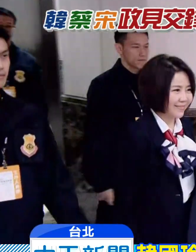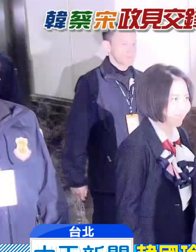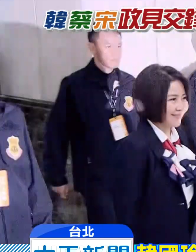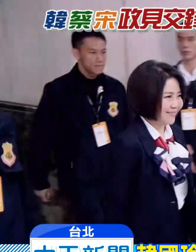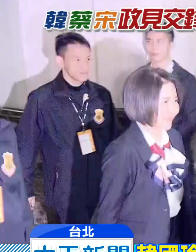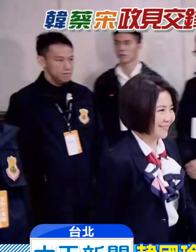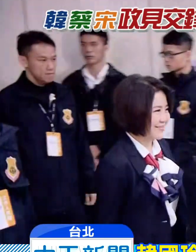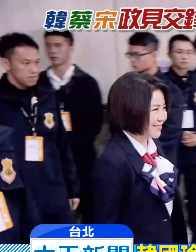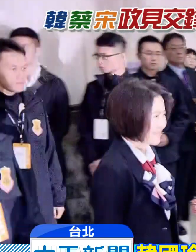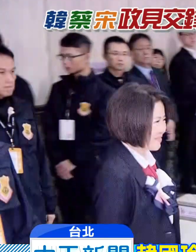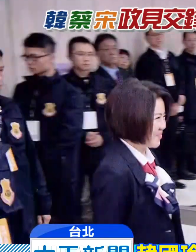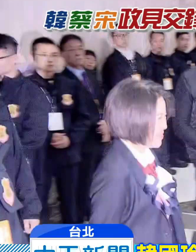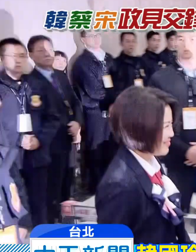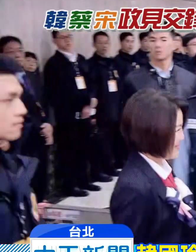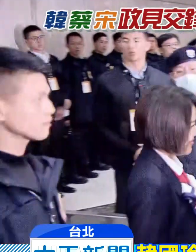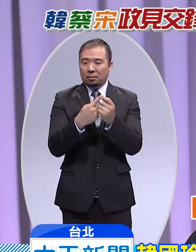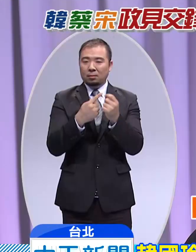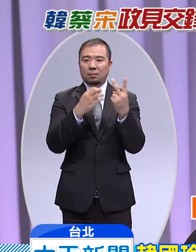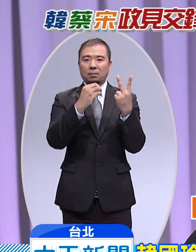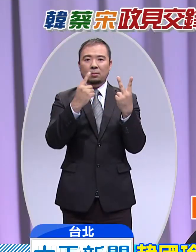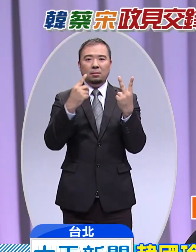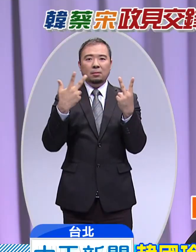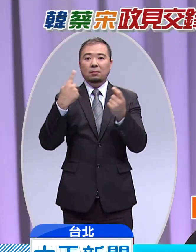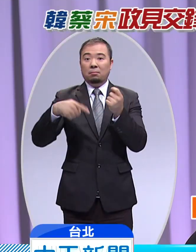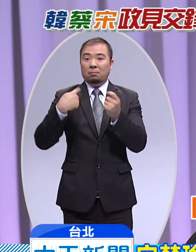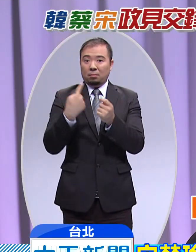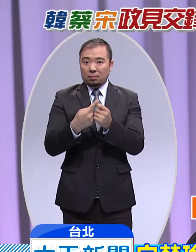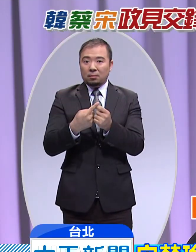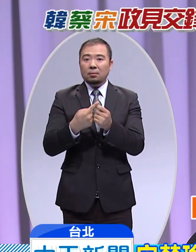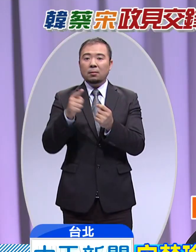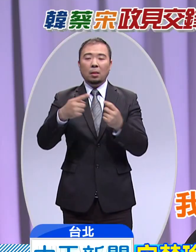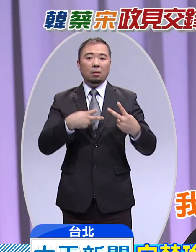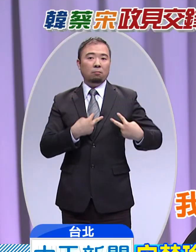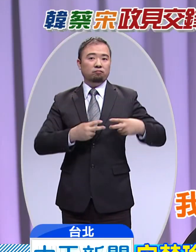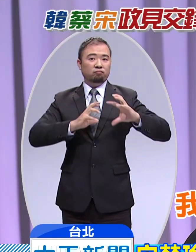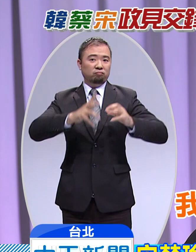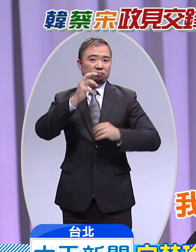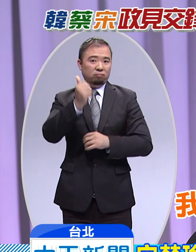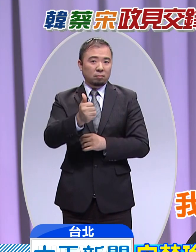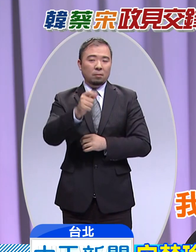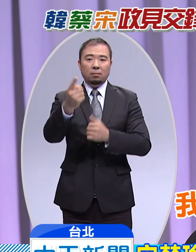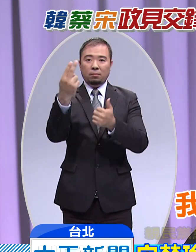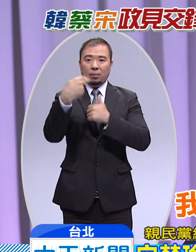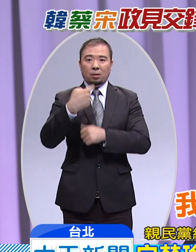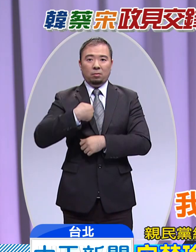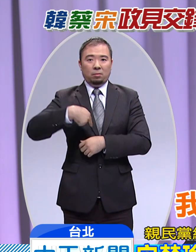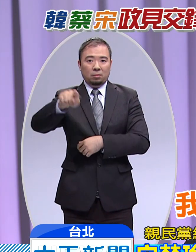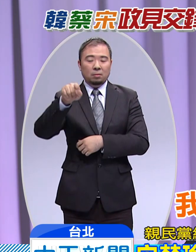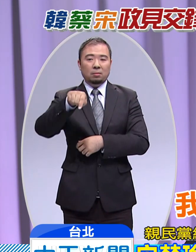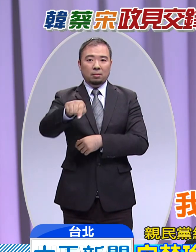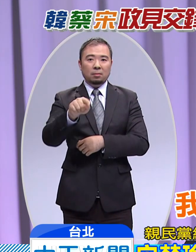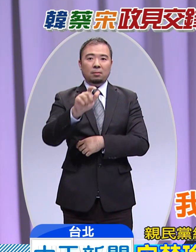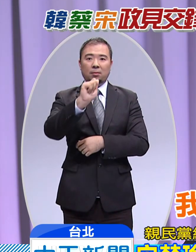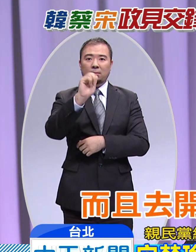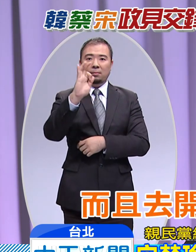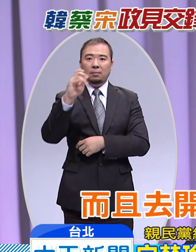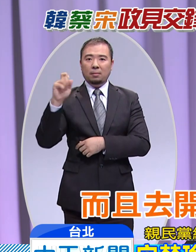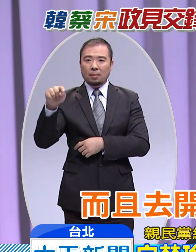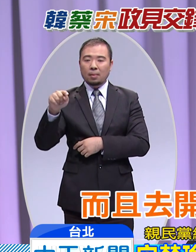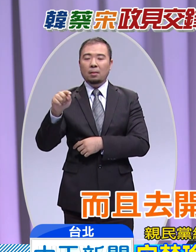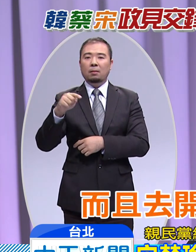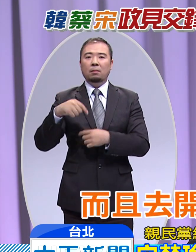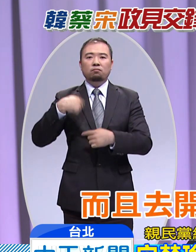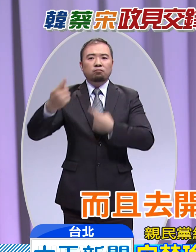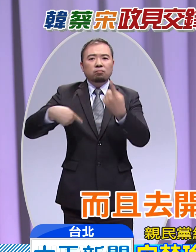更是大批蔡政府主张的反渗透法。 由您正式指派我到 APEC 去开会，而